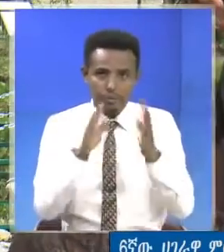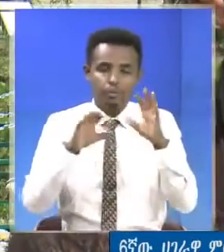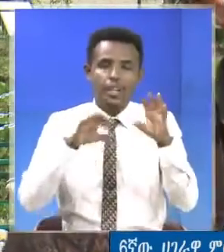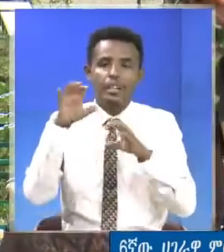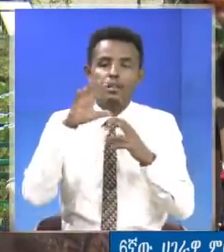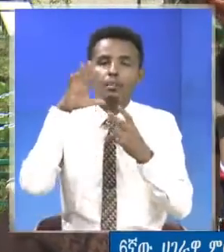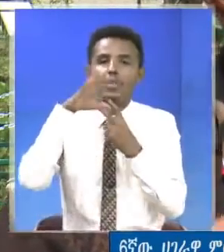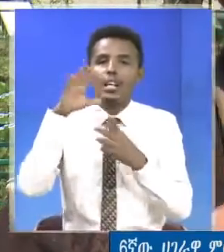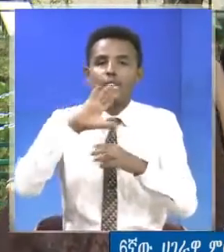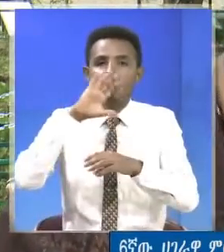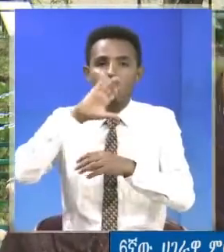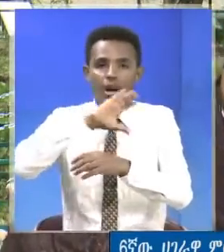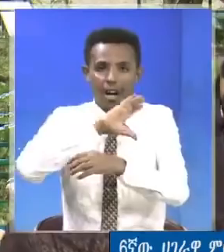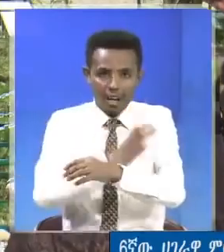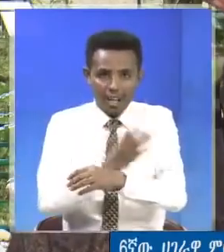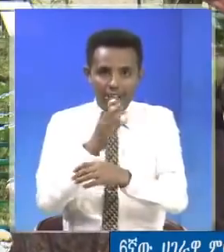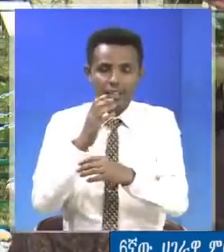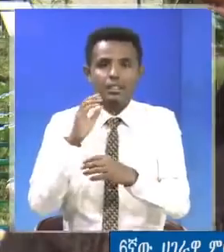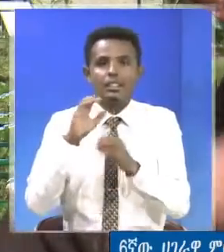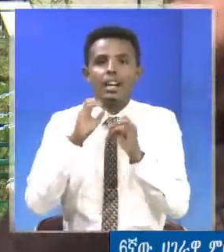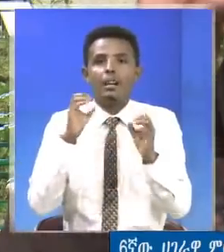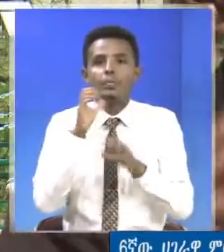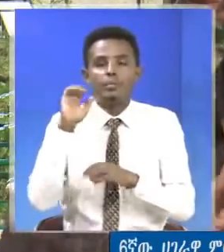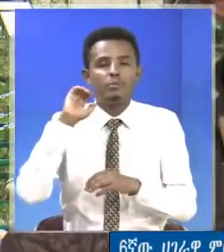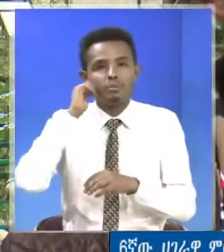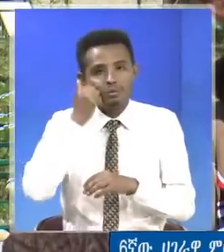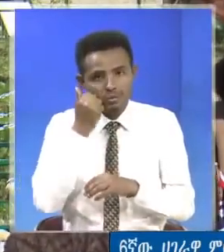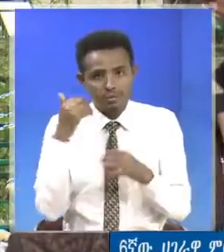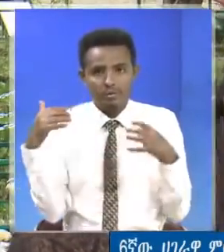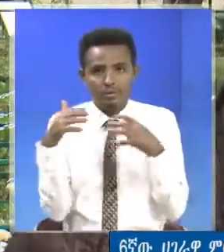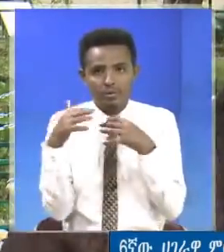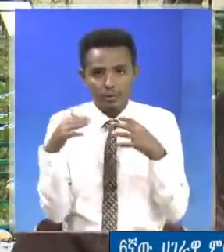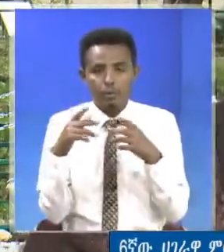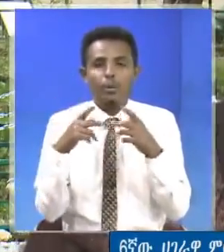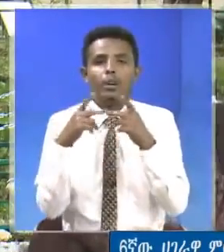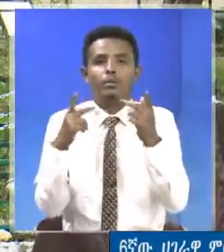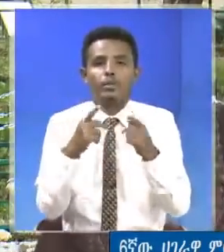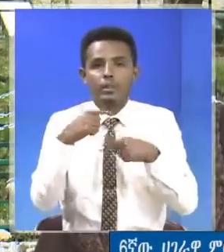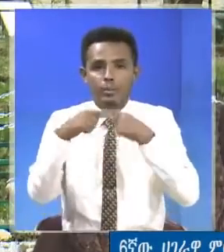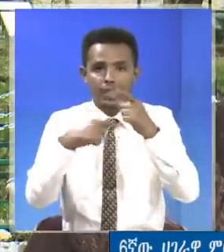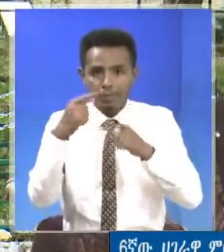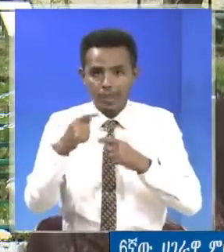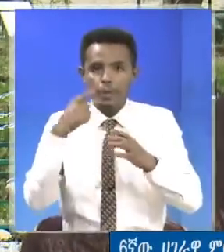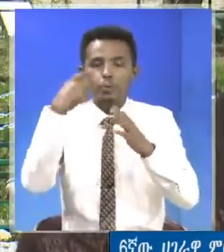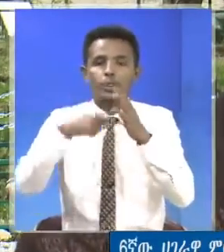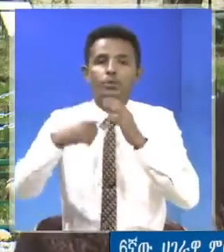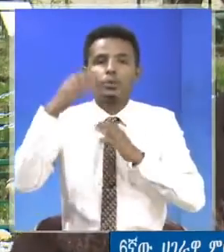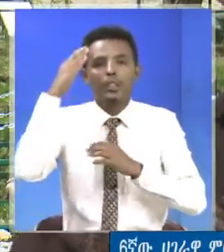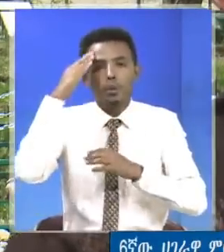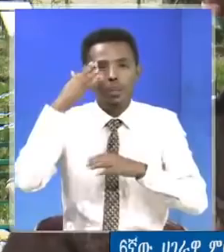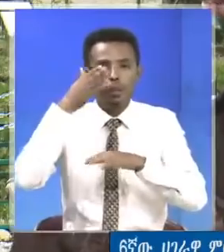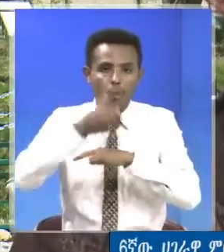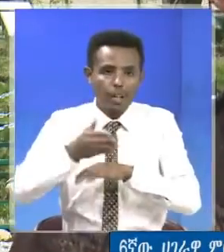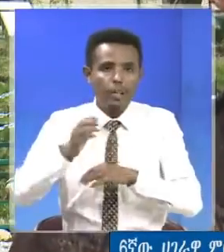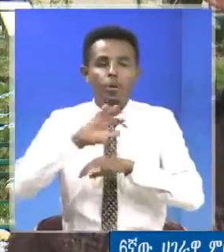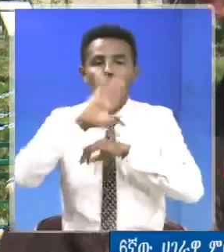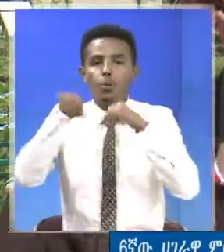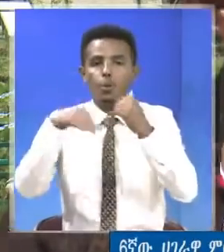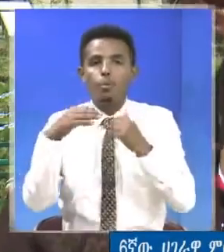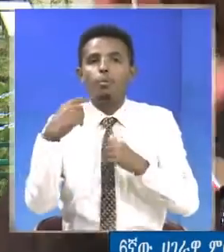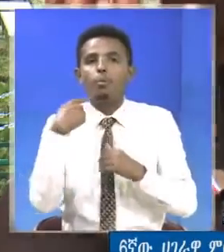መራጩ ኃይል ያለምንም ፍርሃትና መሸማቀቅ ወደ ምርጫ ቦታ የሚሄድበት፣ ውጤቱም ከታወቀ በኋላ ሁሉም ማንም